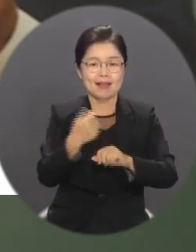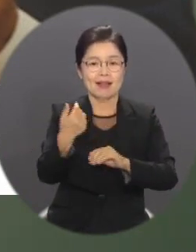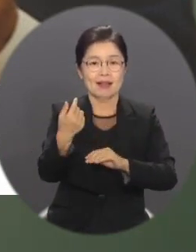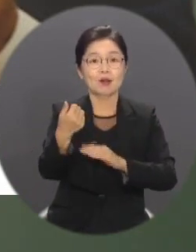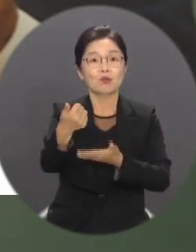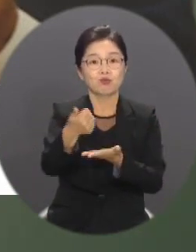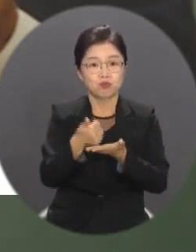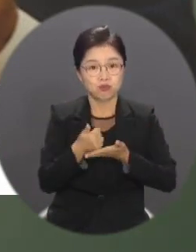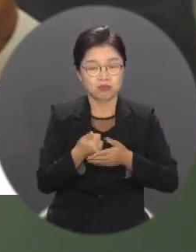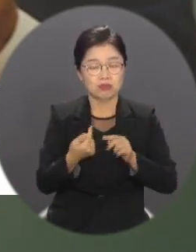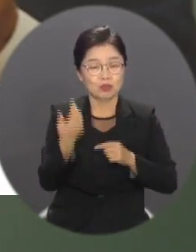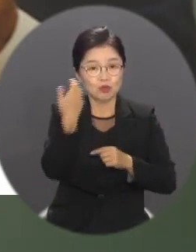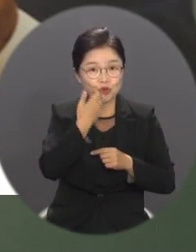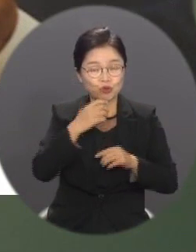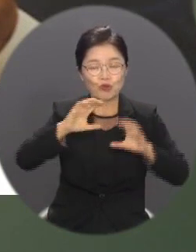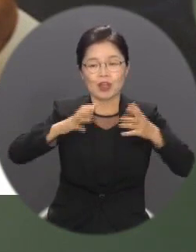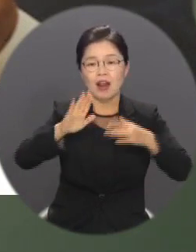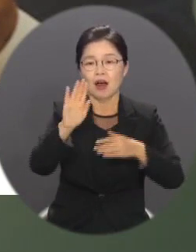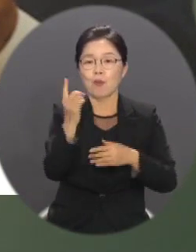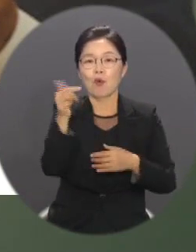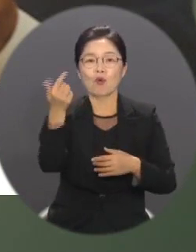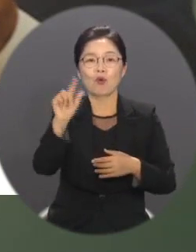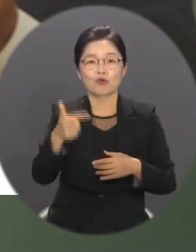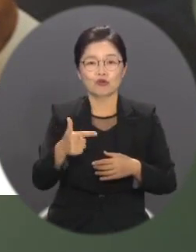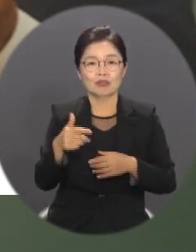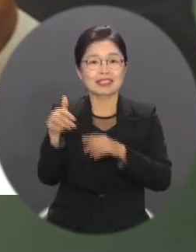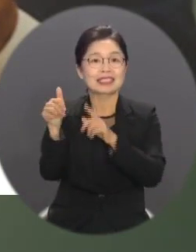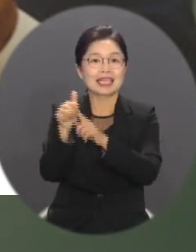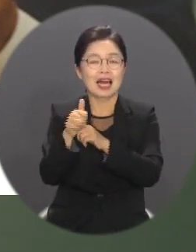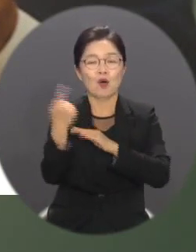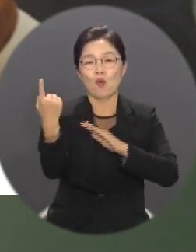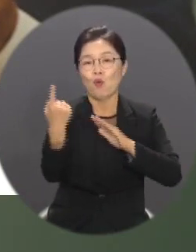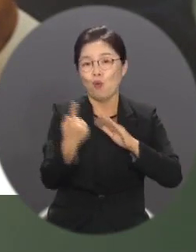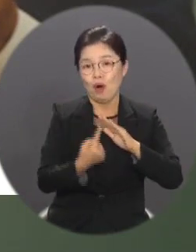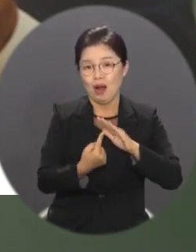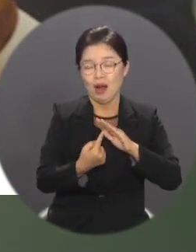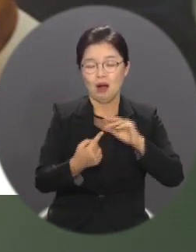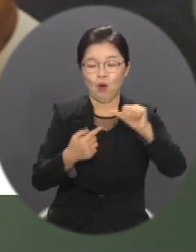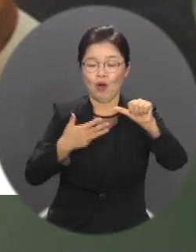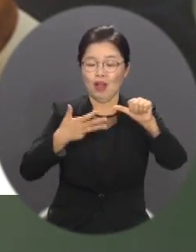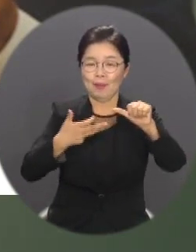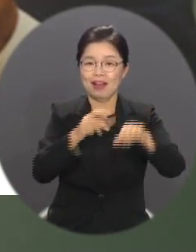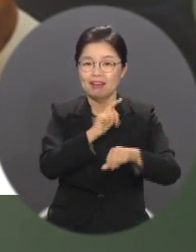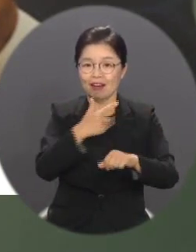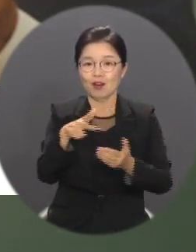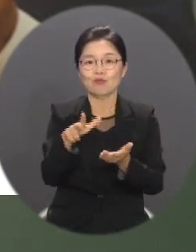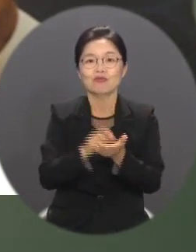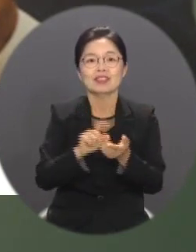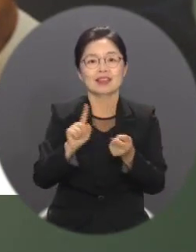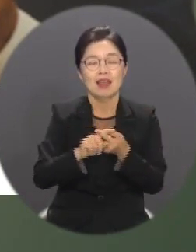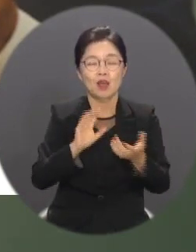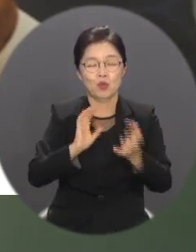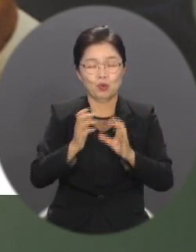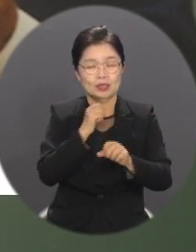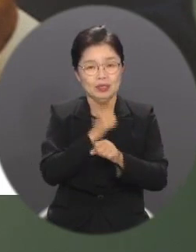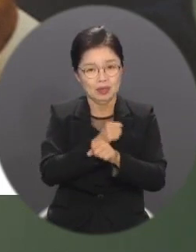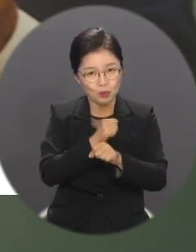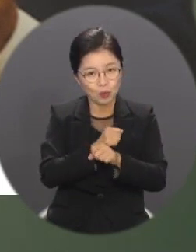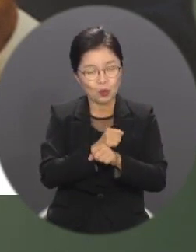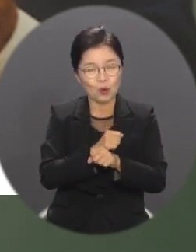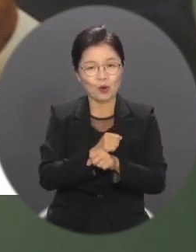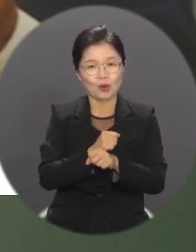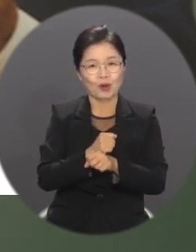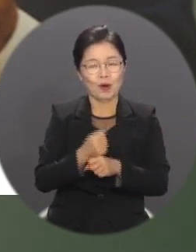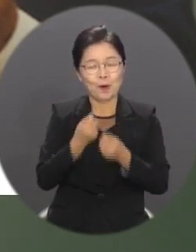국가보훈처장이 처음으로 5월 어머니 집을 찾은 건데 5.18 과 관련한 각종 현안 논의 가 이어지는 등 화기애애한